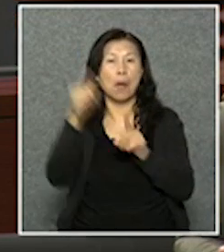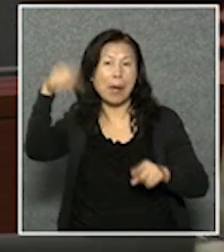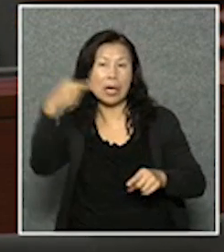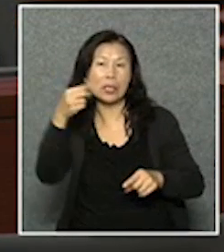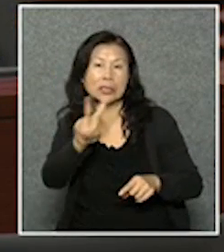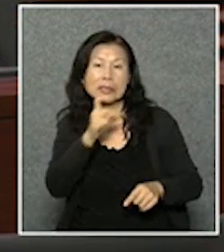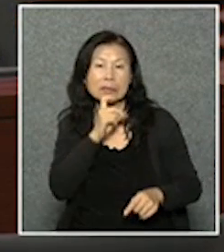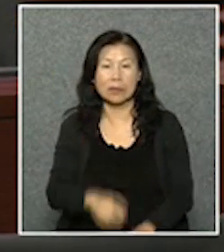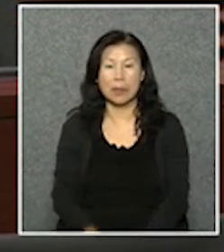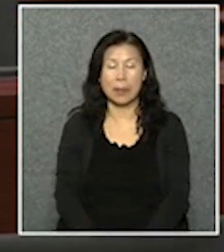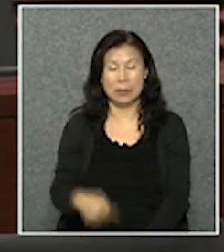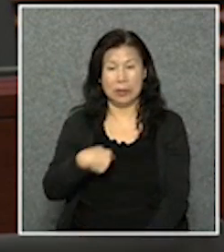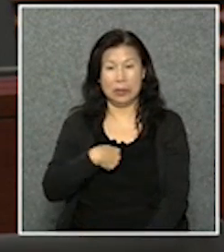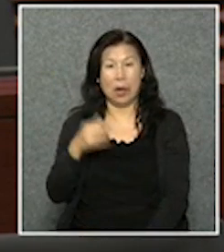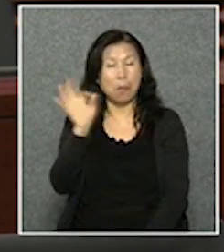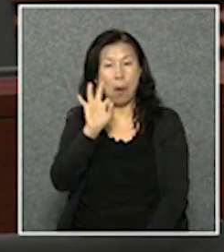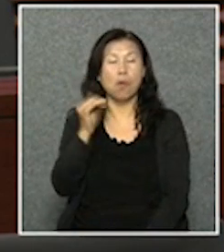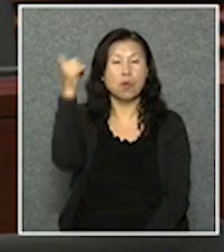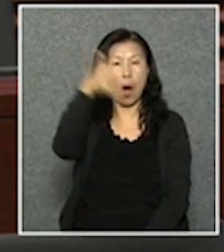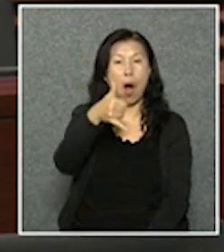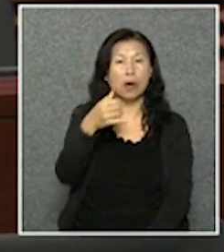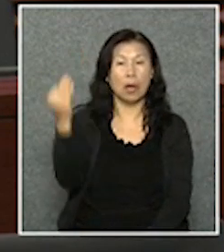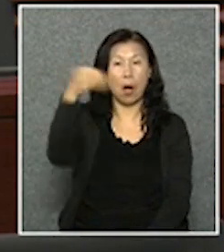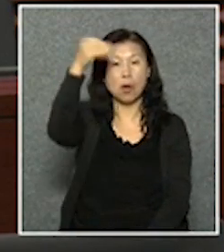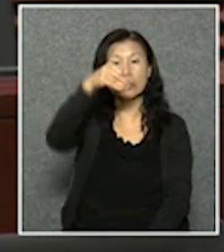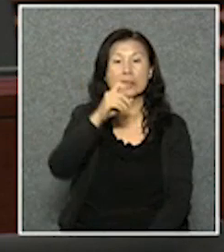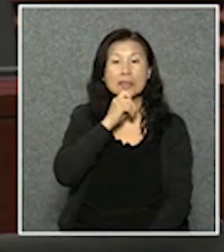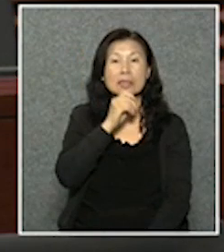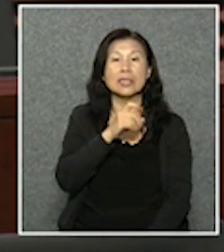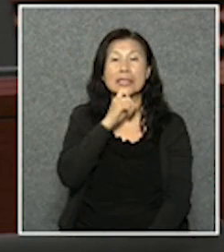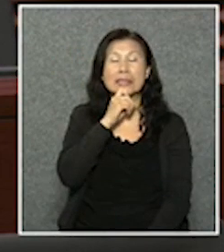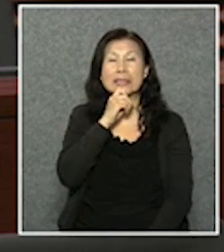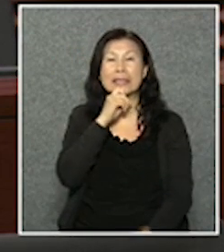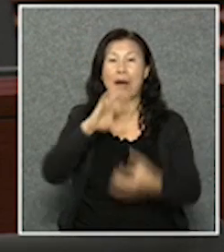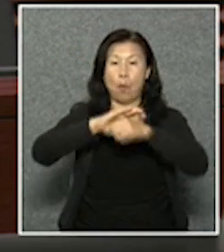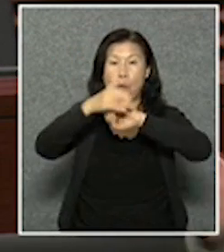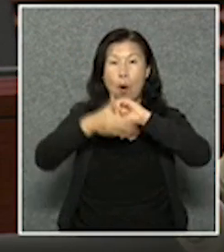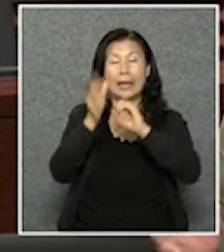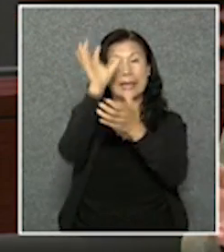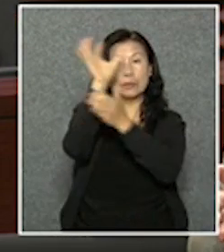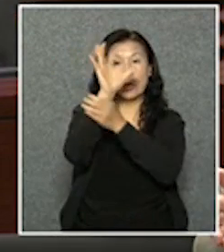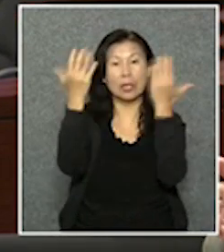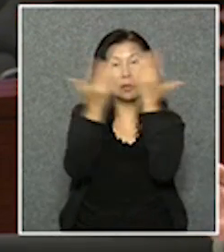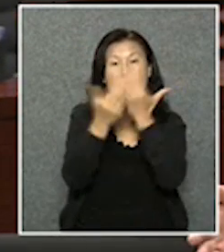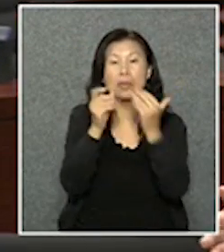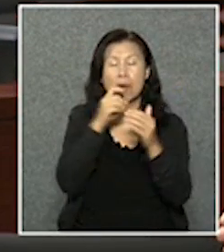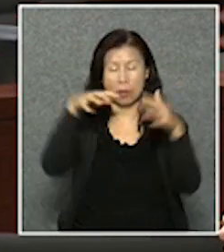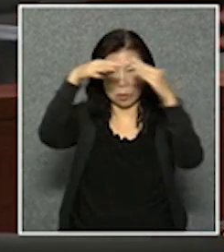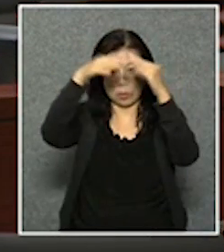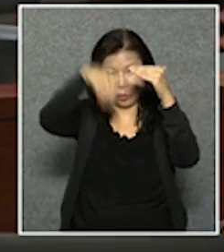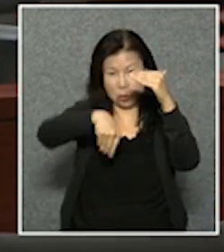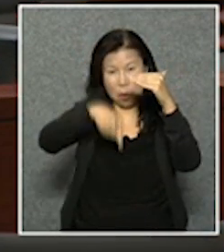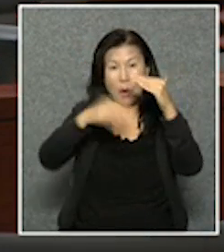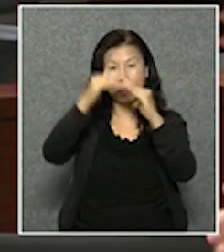洋公園。OK， 但我咧就冇去海洋公園，我去咗 Universal Studio。咁咧，我發覺裏面嘅話咧，可